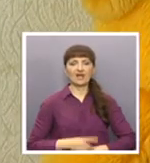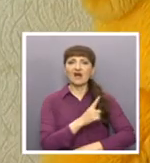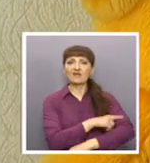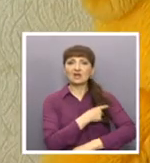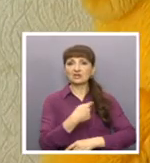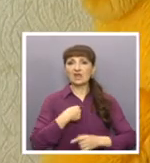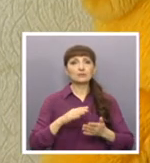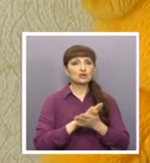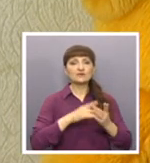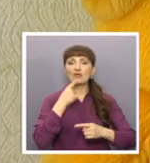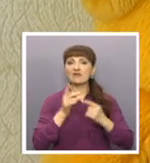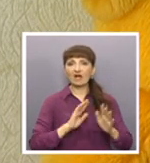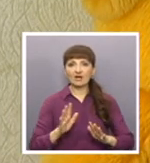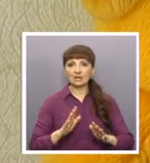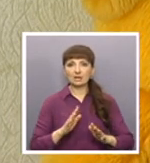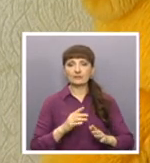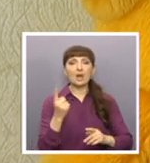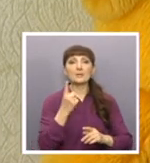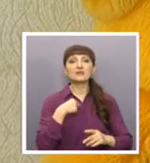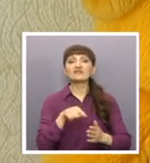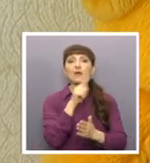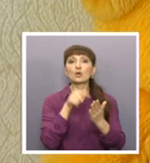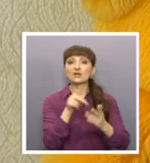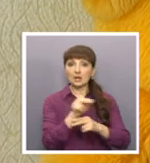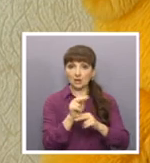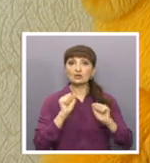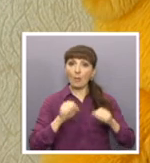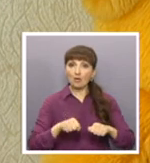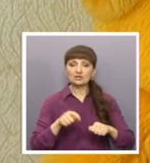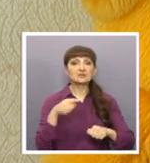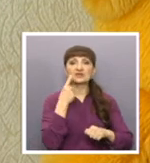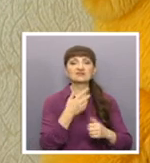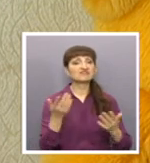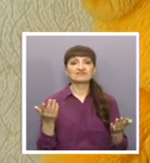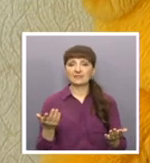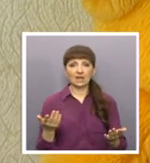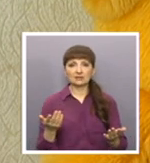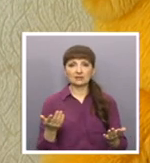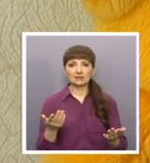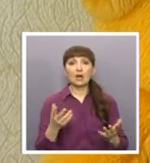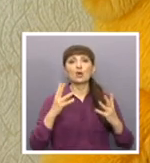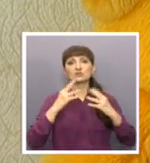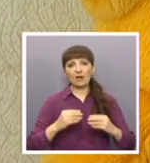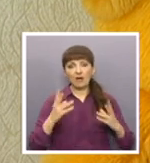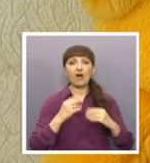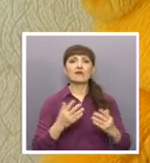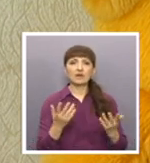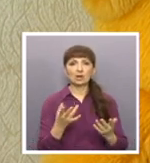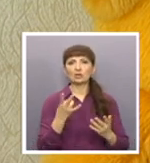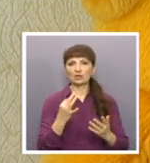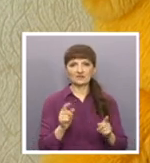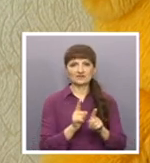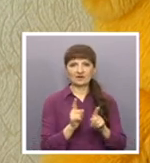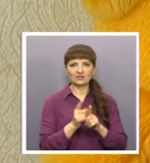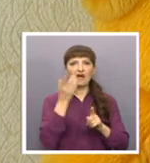не говорили. Первый наш был вопрос, это лечится, естественно, нам сказали нет. Ну, как бы успокаивали все равно, но